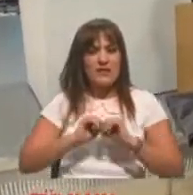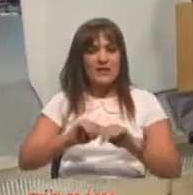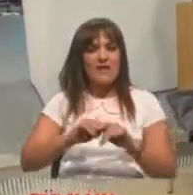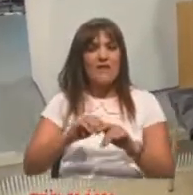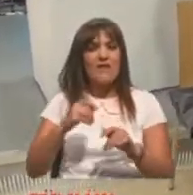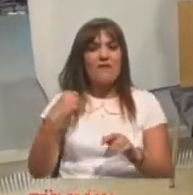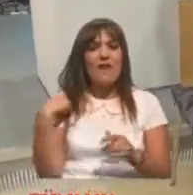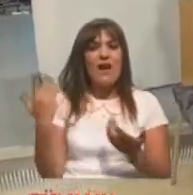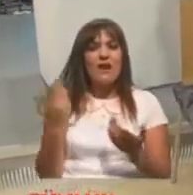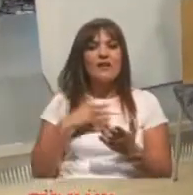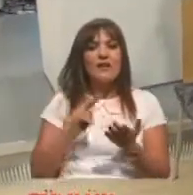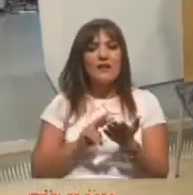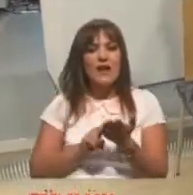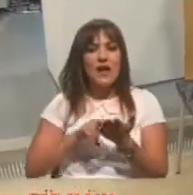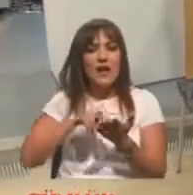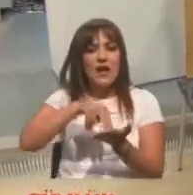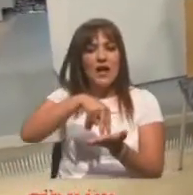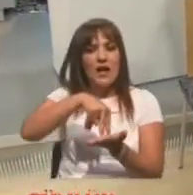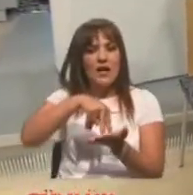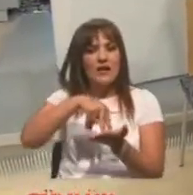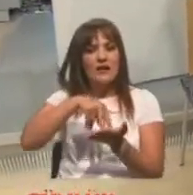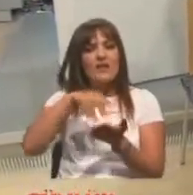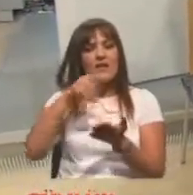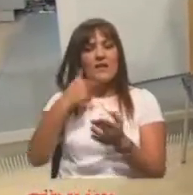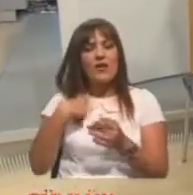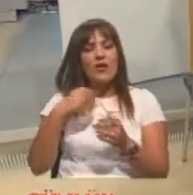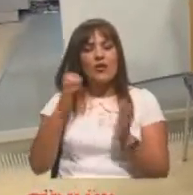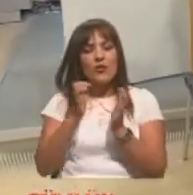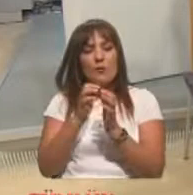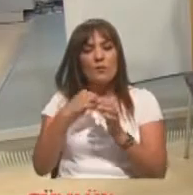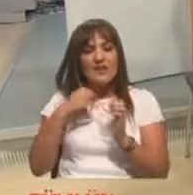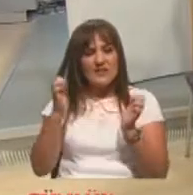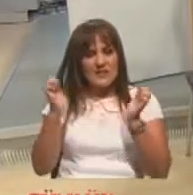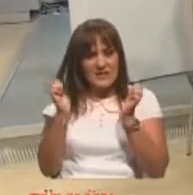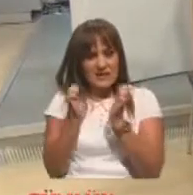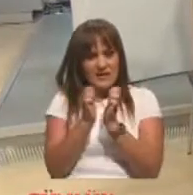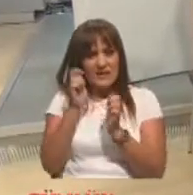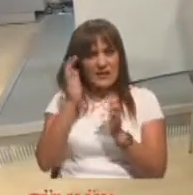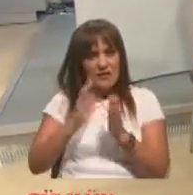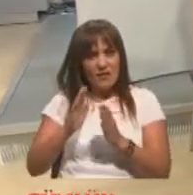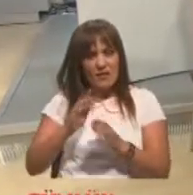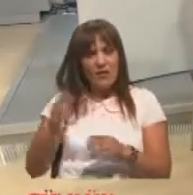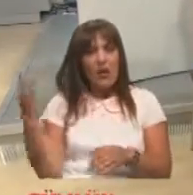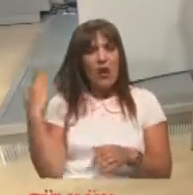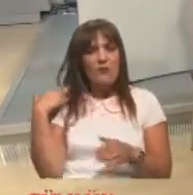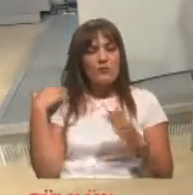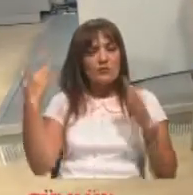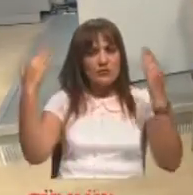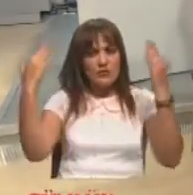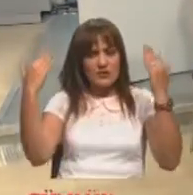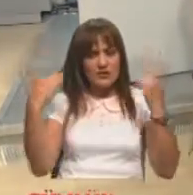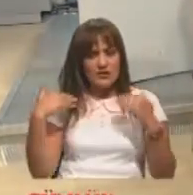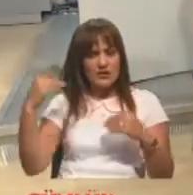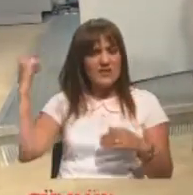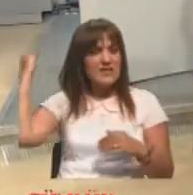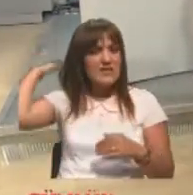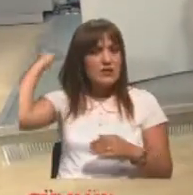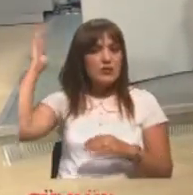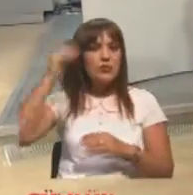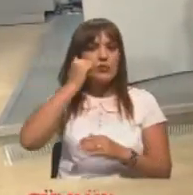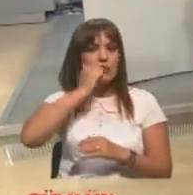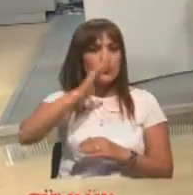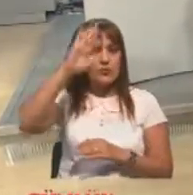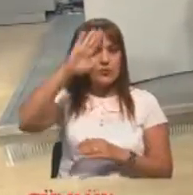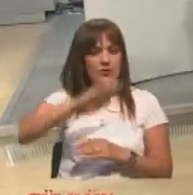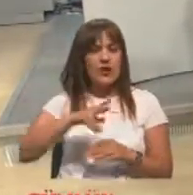ve artık kalktım ve topu itmeye içe doğru devam ederken omuzlarımı indiriyorum, sırtımı düz tutuyorum